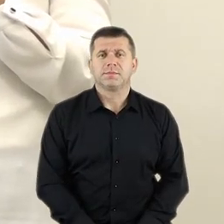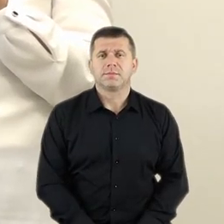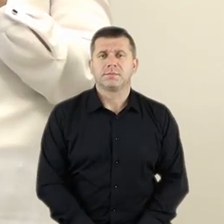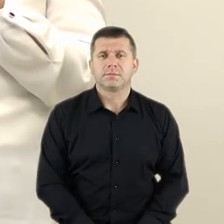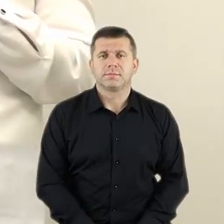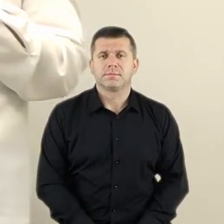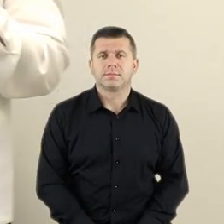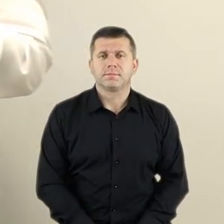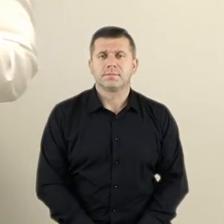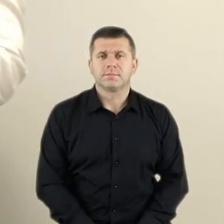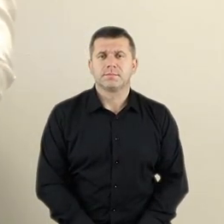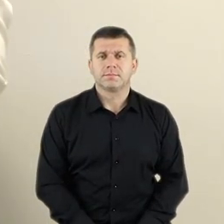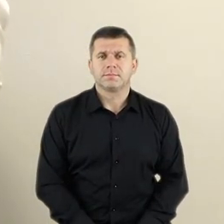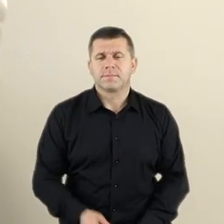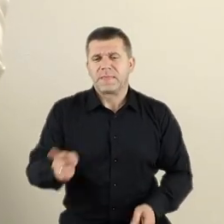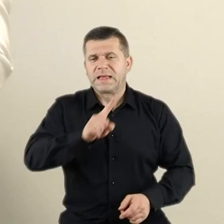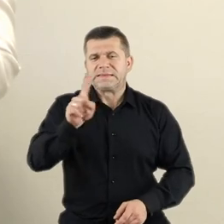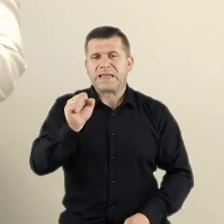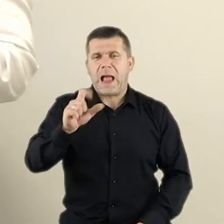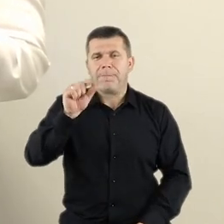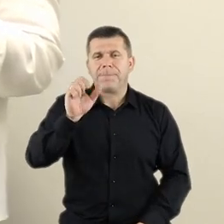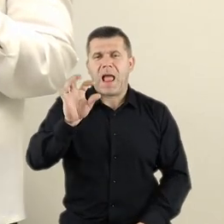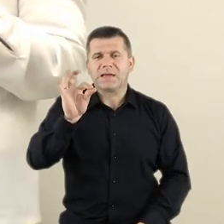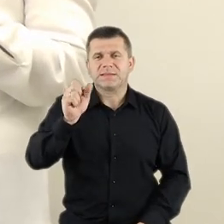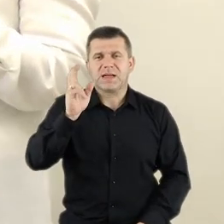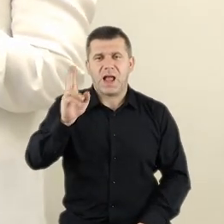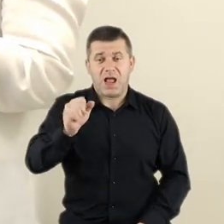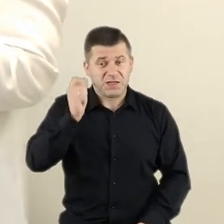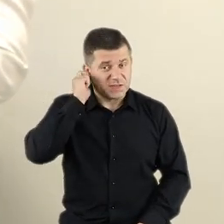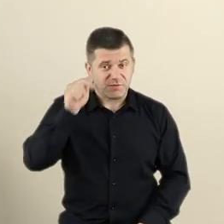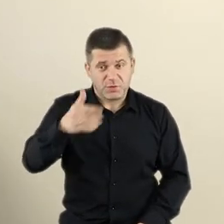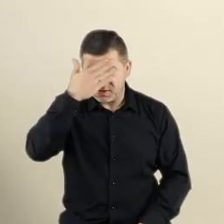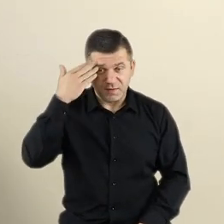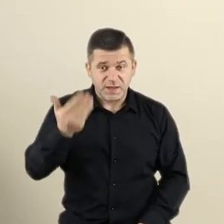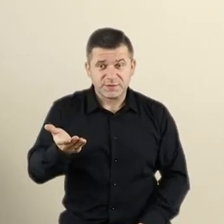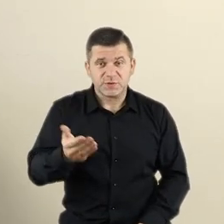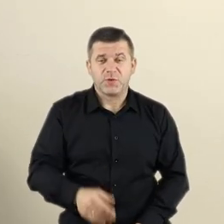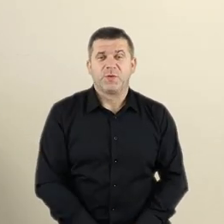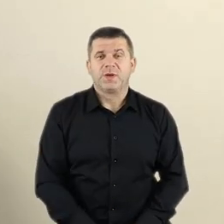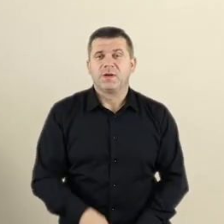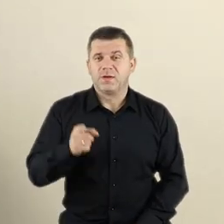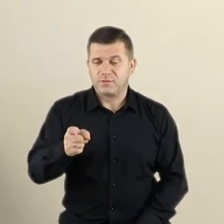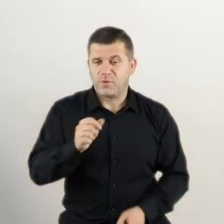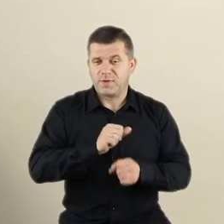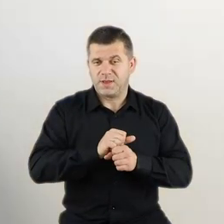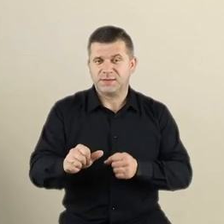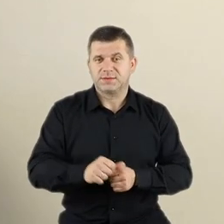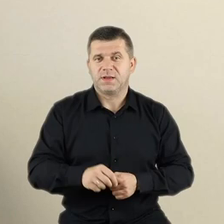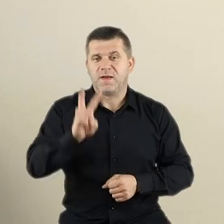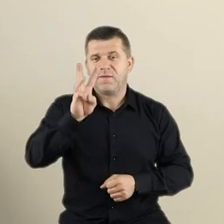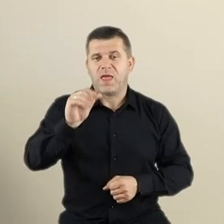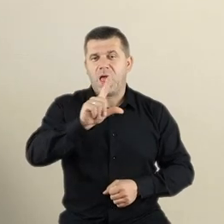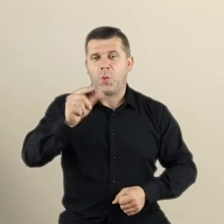No zapas skalę to dziewczynki dziewczynki tego nie wiedzą i to jest A to jest wełniak